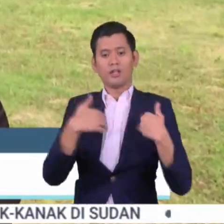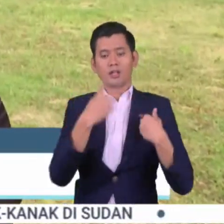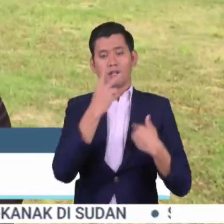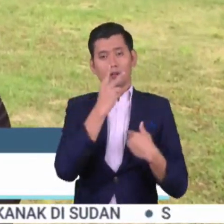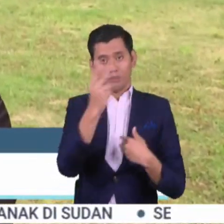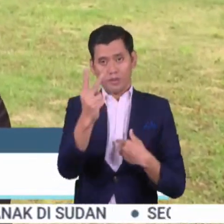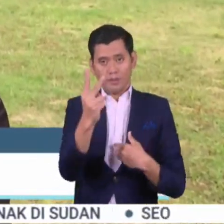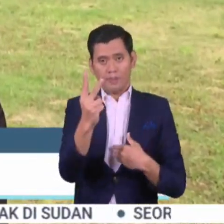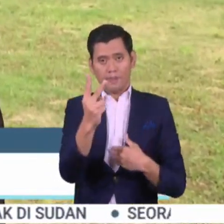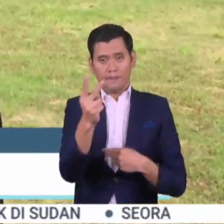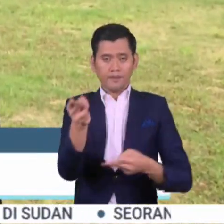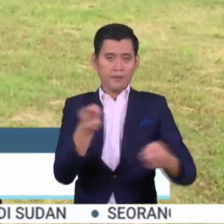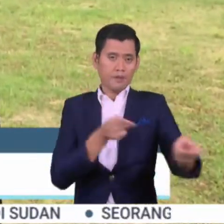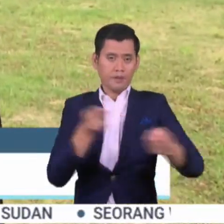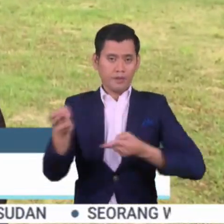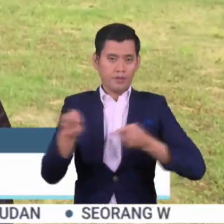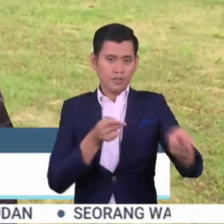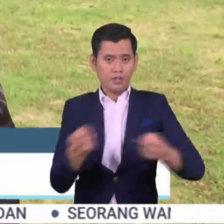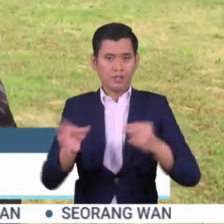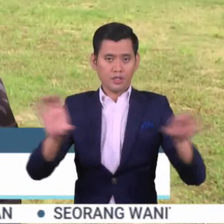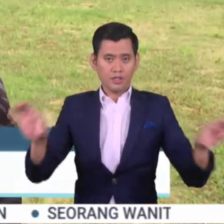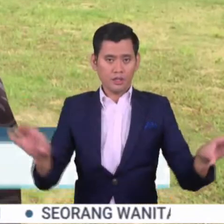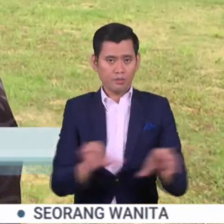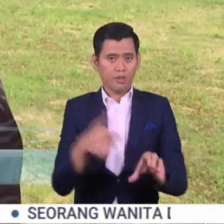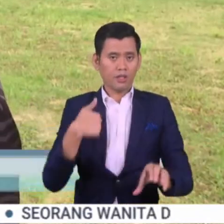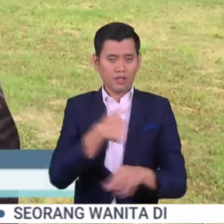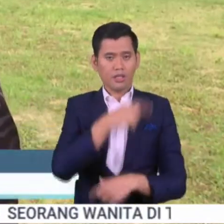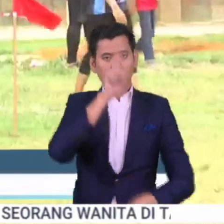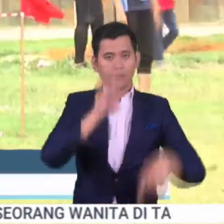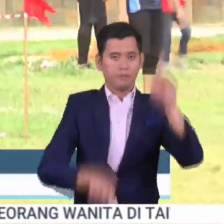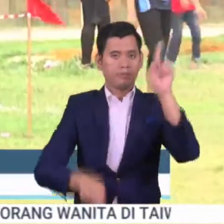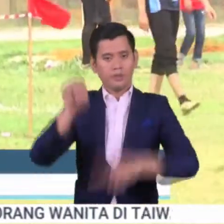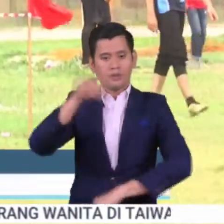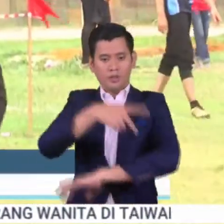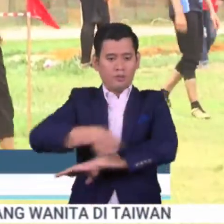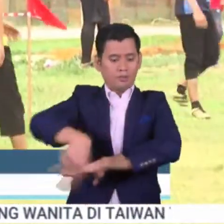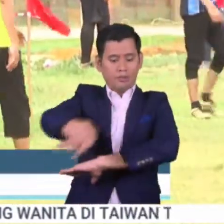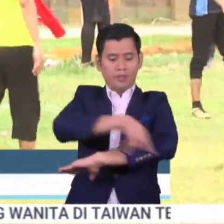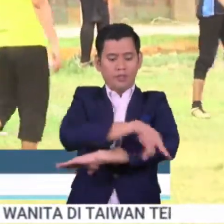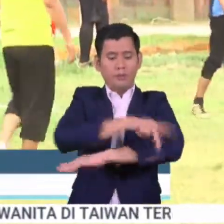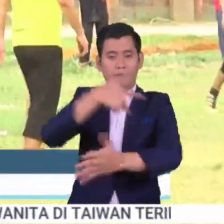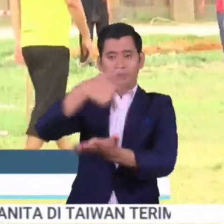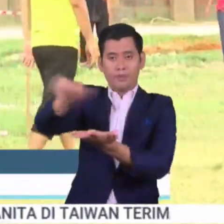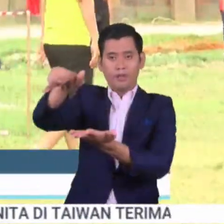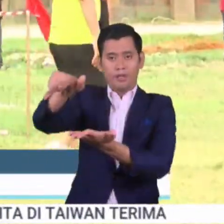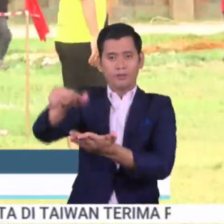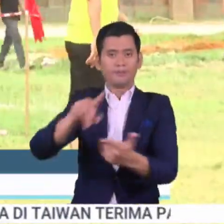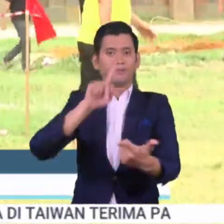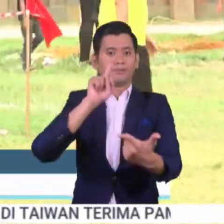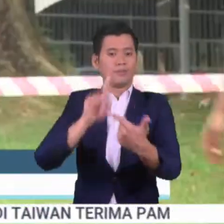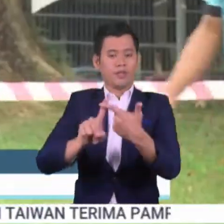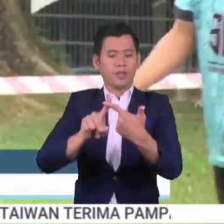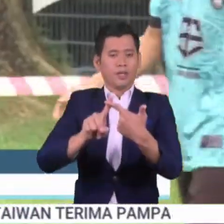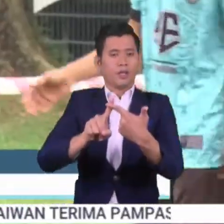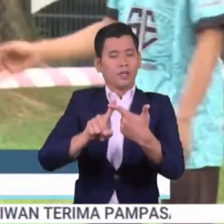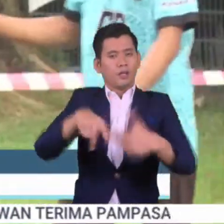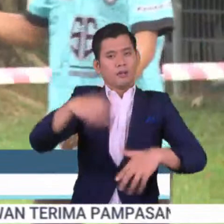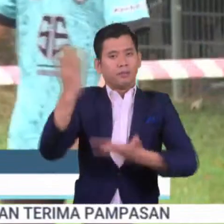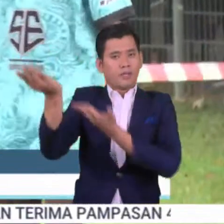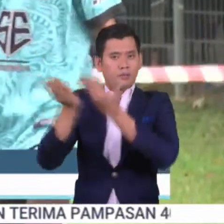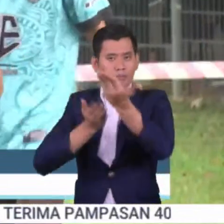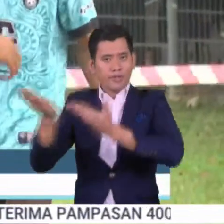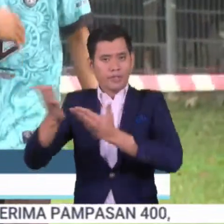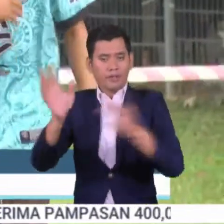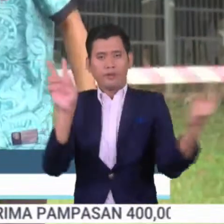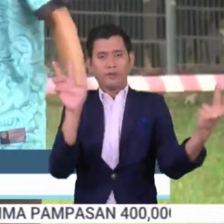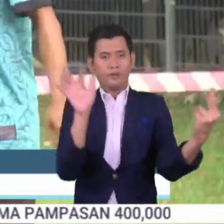punya ni lah, dia punya perubahan. Kita ada macam-macam padang bola, ekstrim, semua ada pusal,